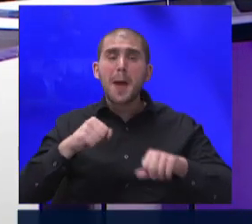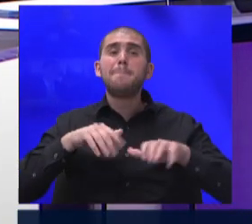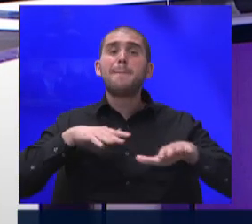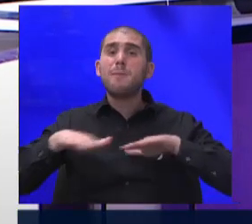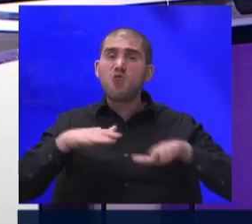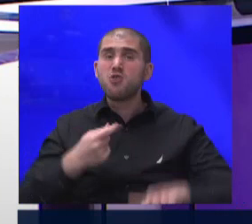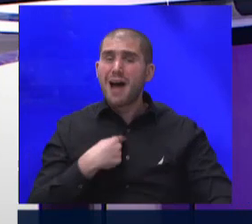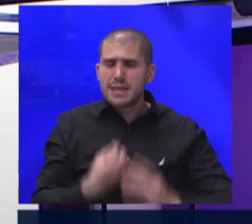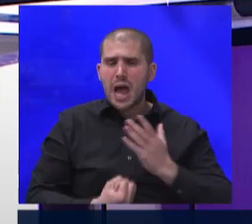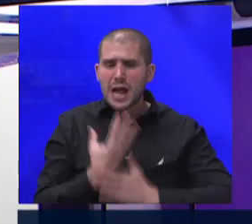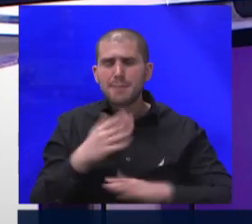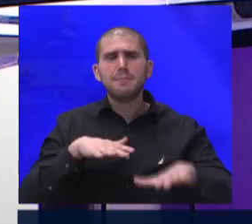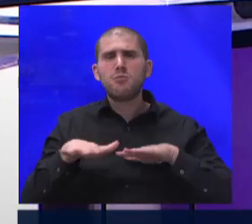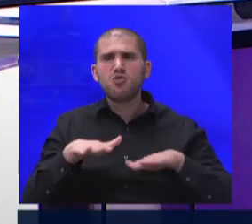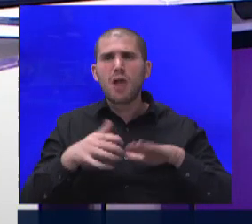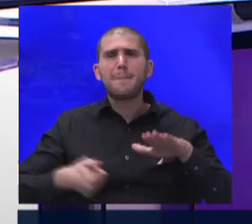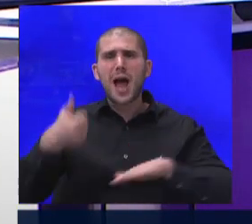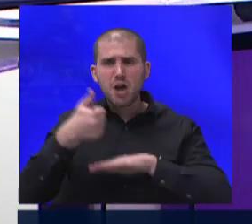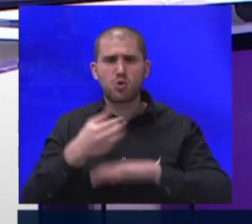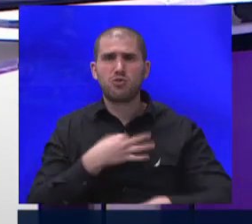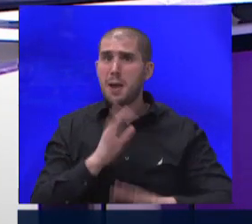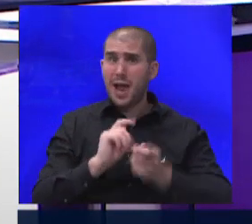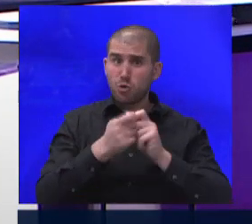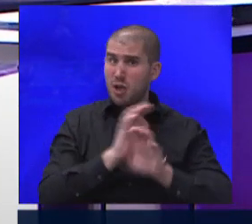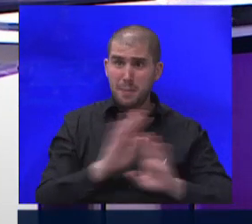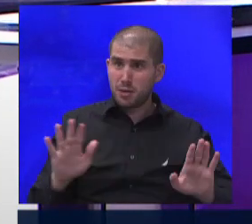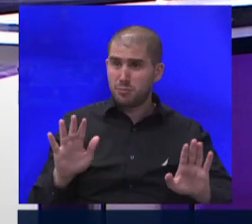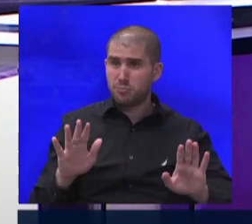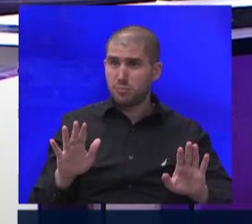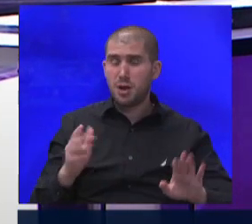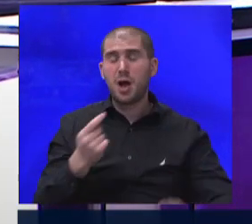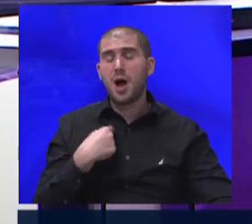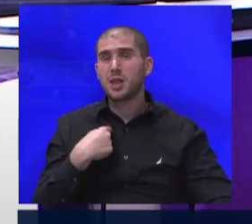בממשלה בראשותך. בלי רוטציה? ואני חושב, יכול לבוא